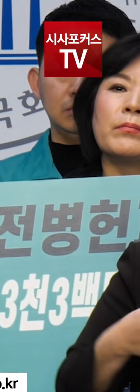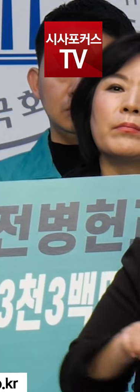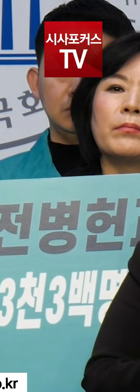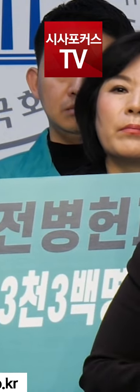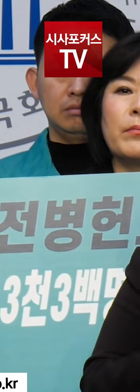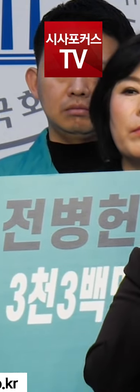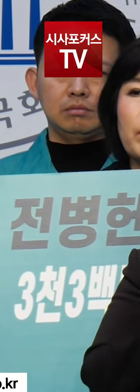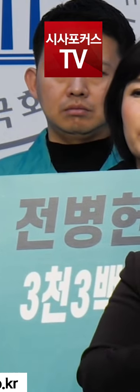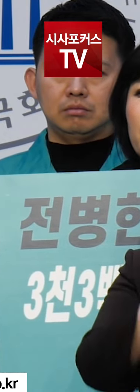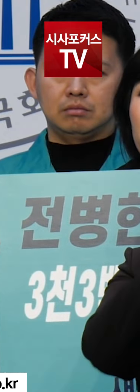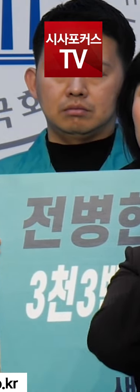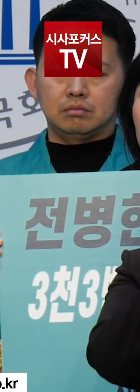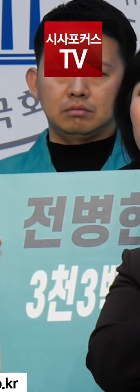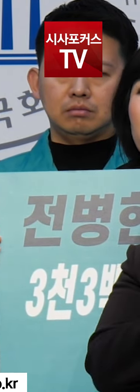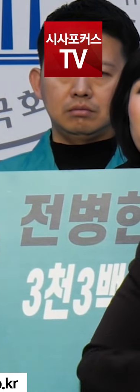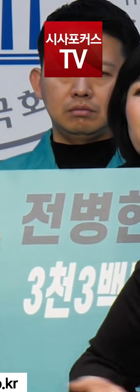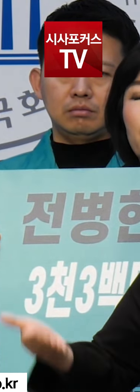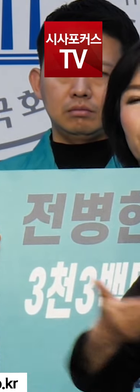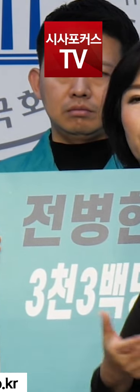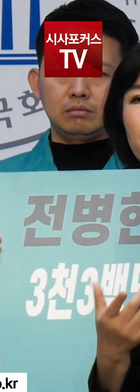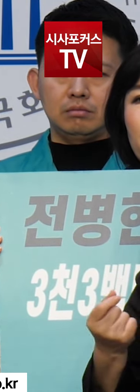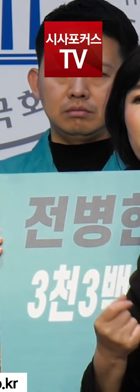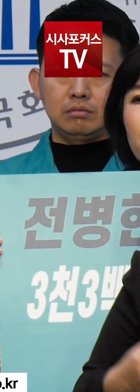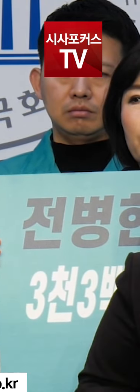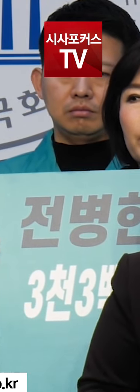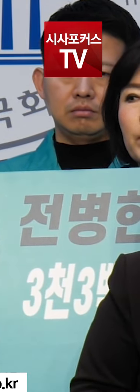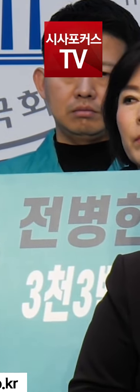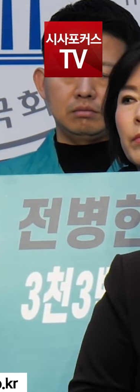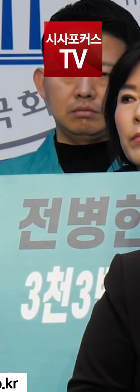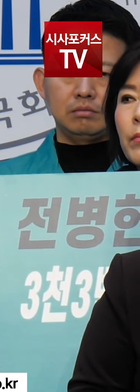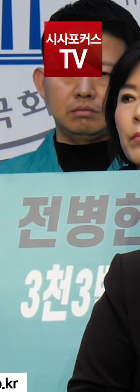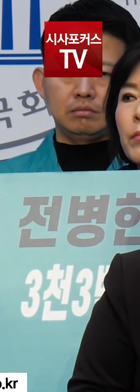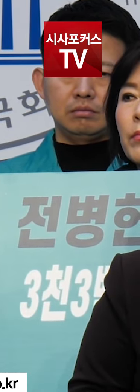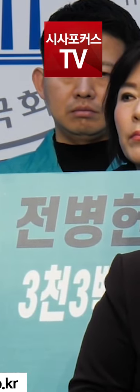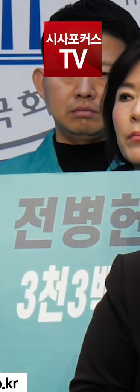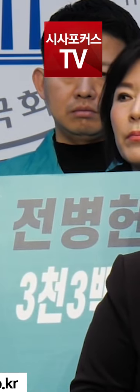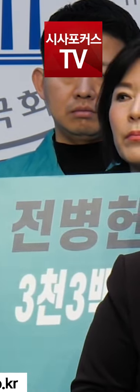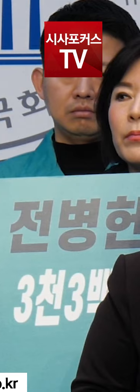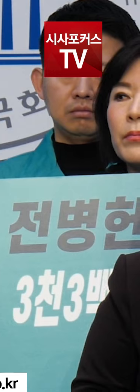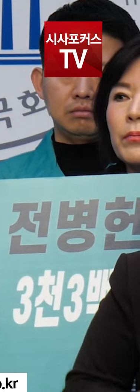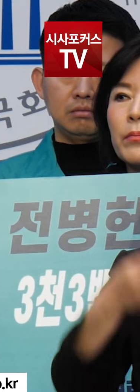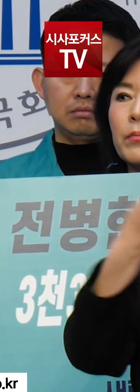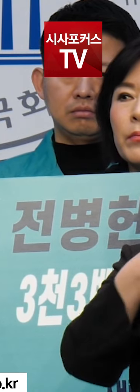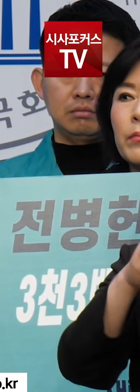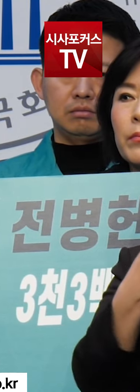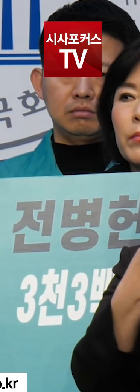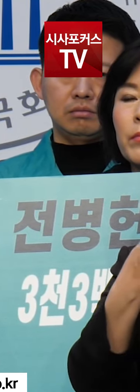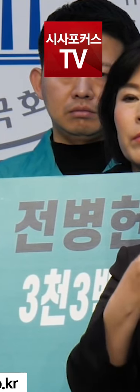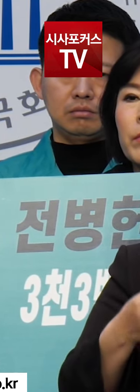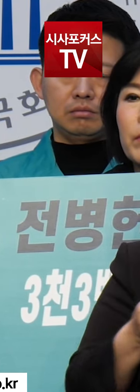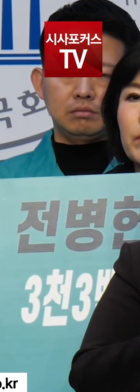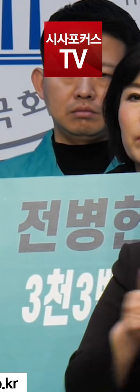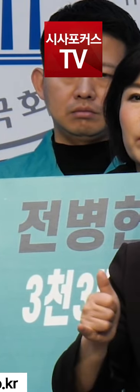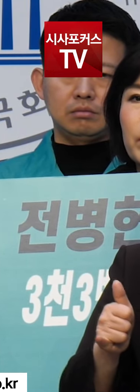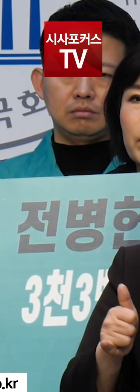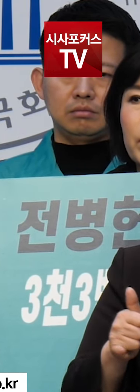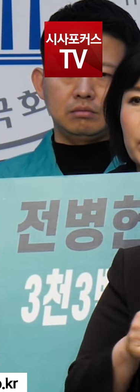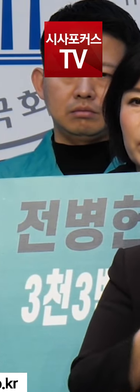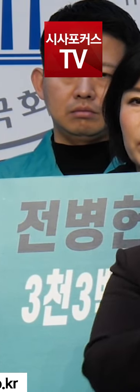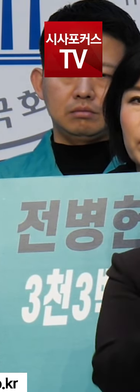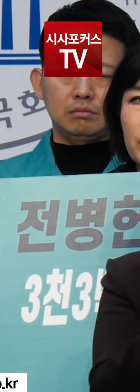함께하고 있는 여기 당원 동지들과 3,300분의